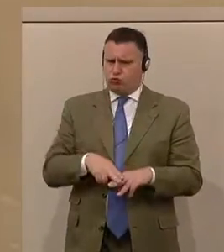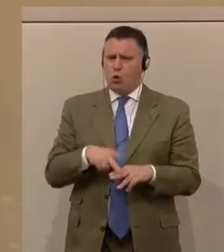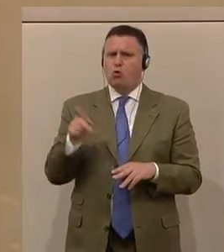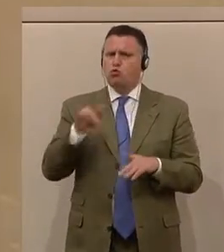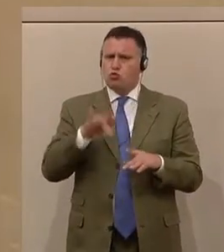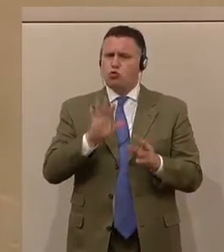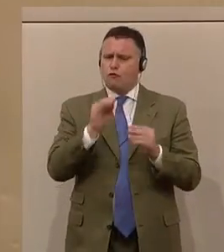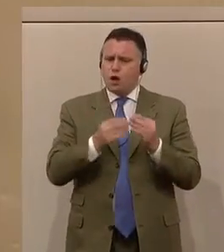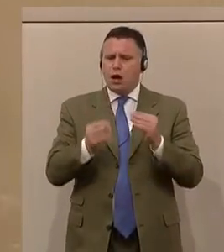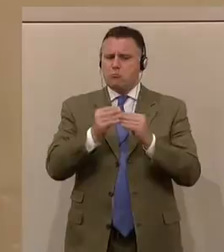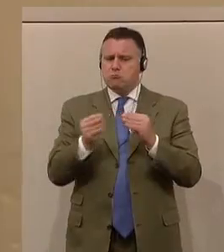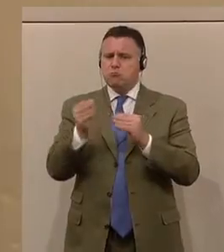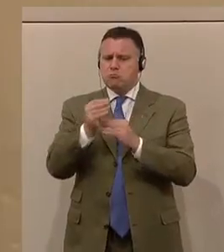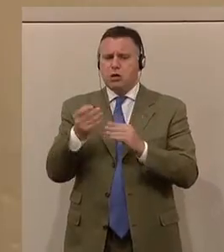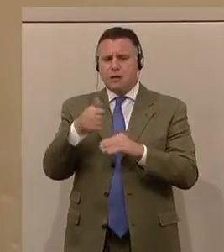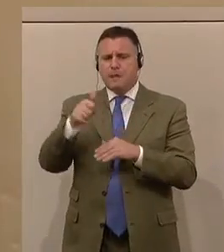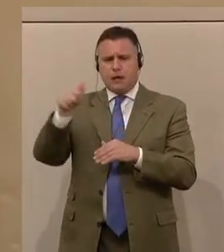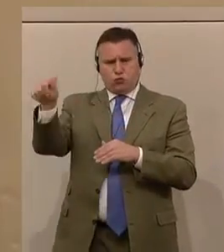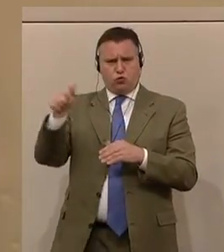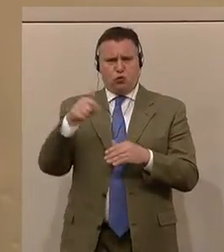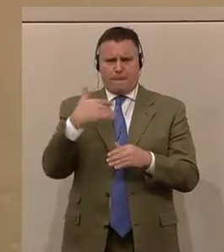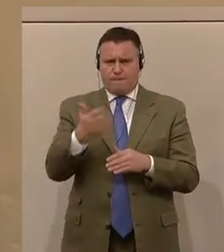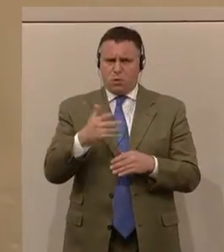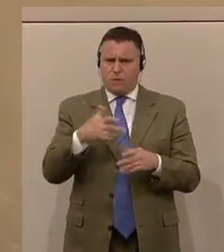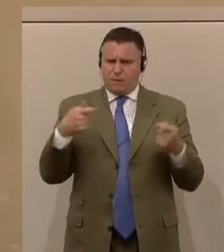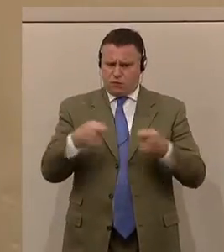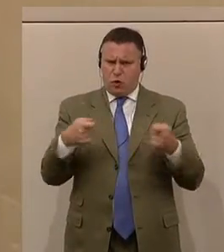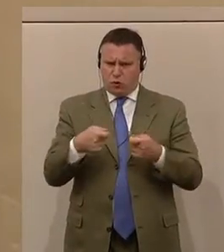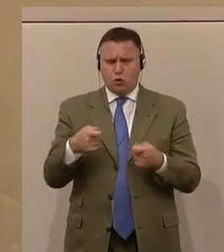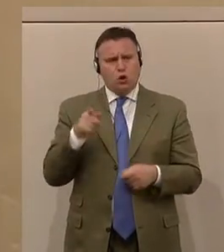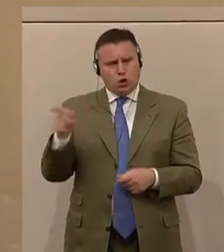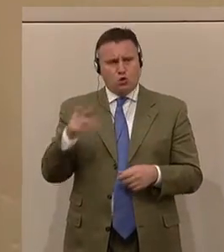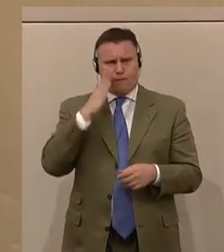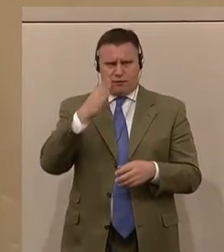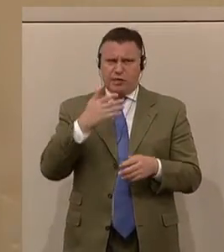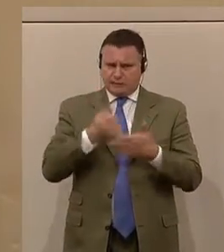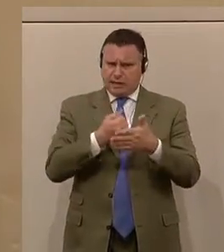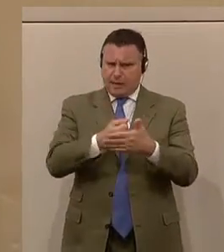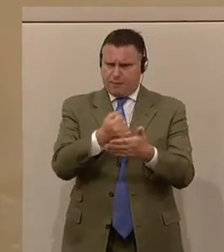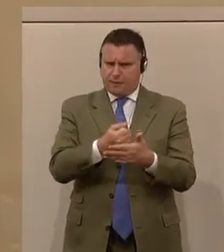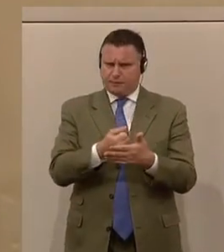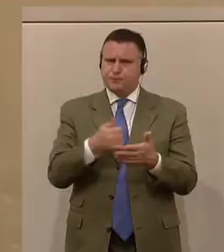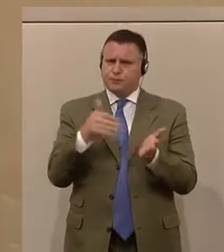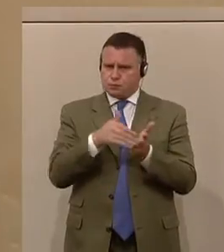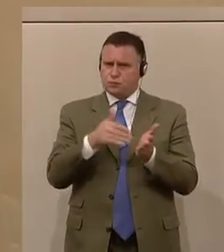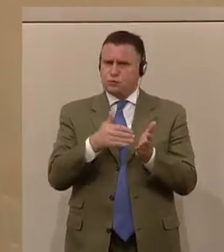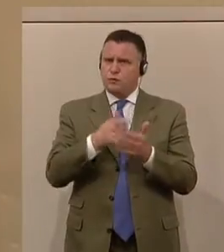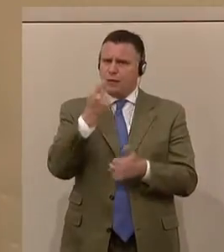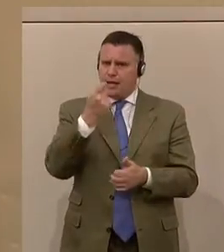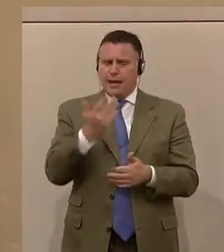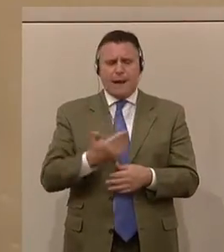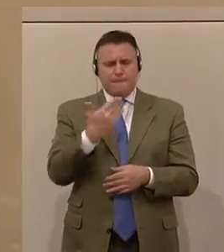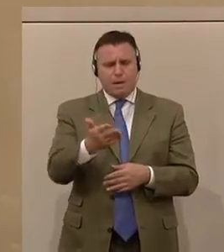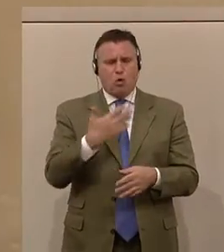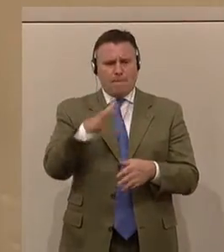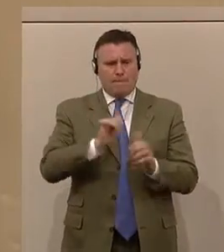dich um die Valorisierung der Sportförderung in Österreich kümmern wirst und du bist bereit, dafür zu kämpfen, dass zusätzliches Sportgeld in den Sport